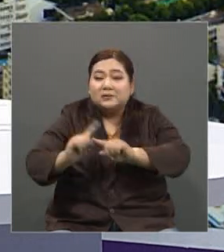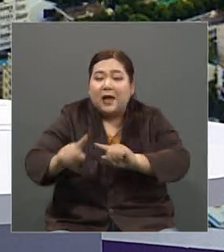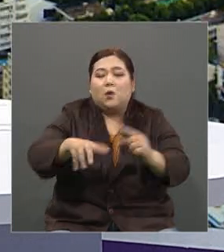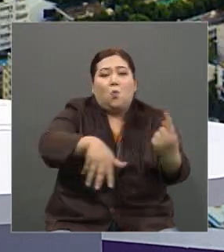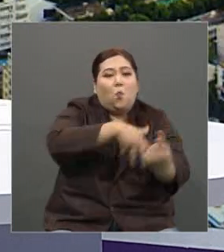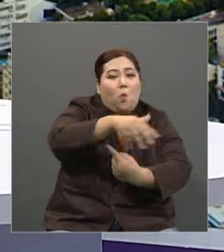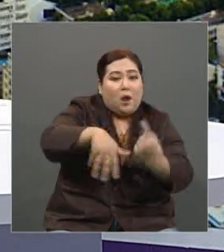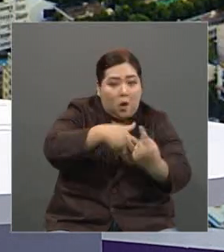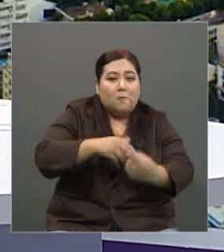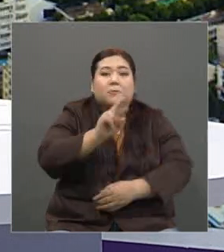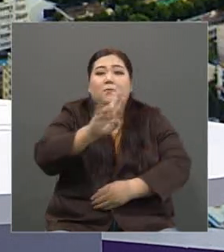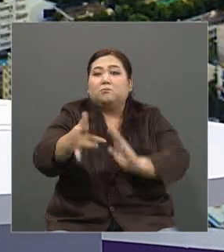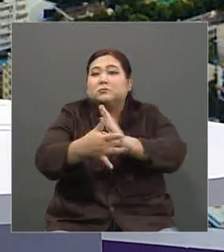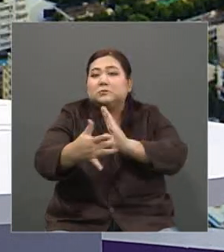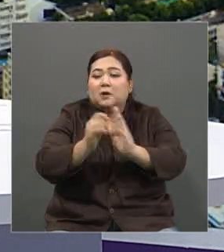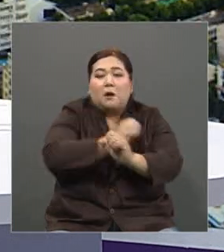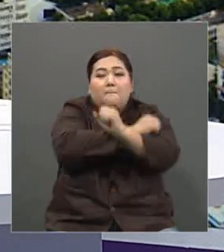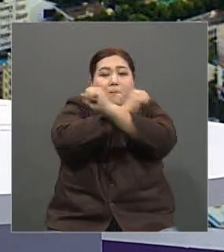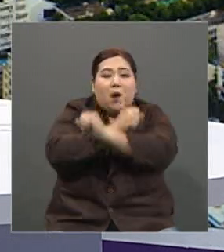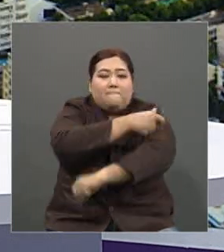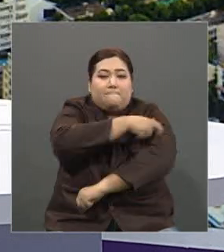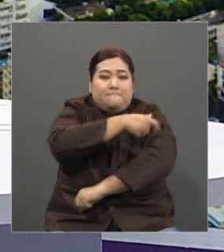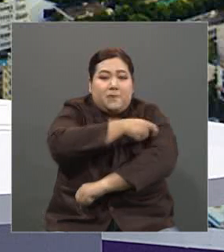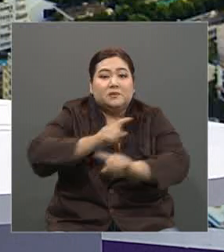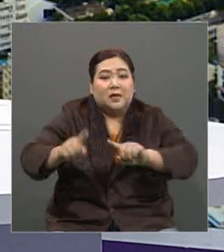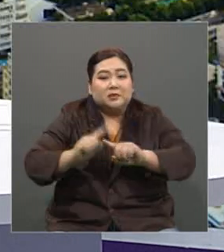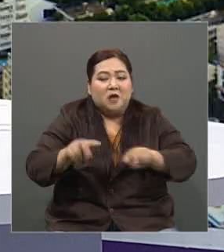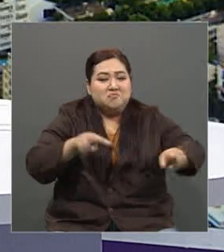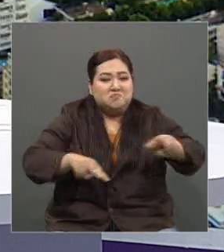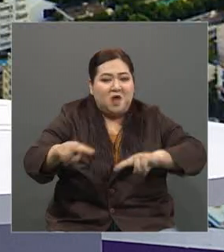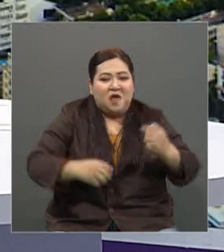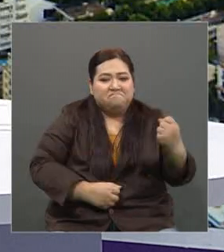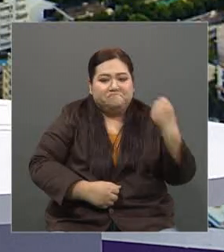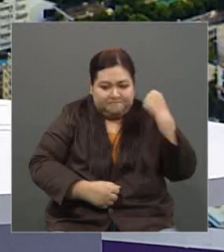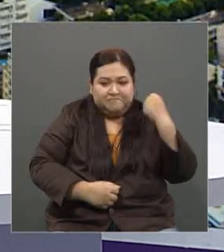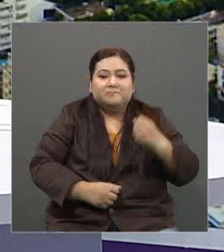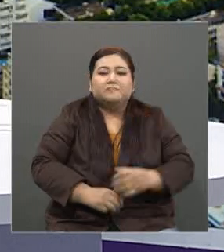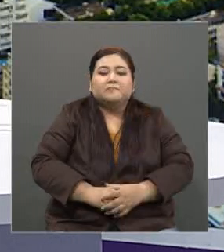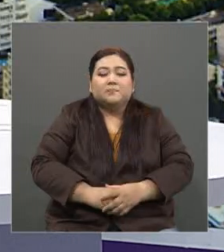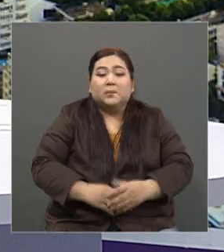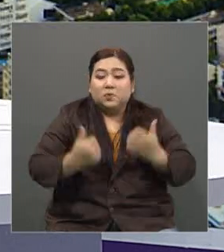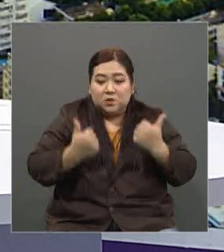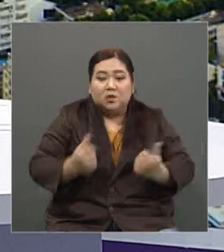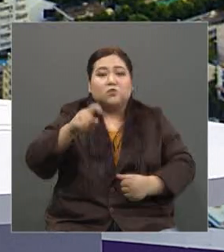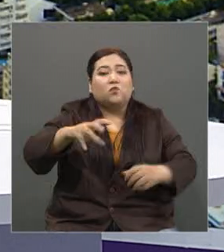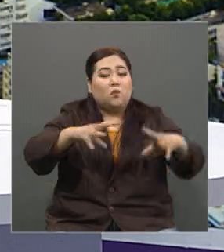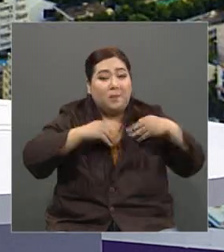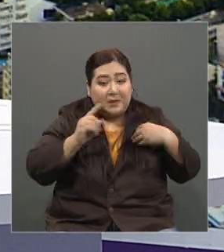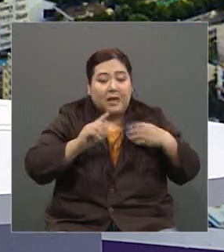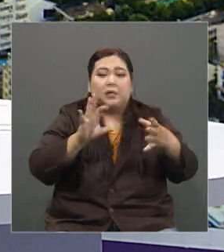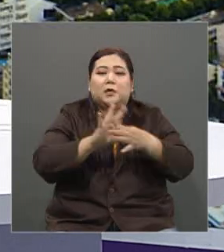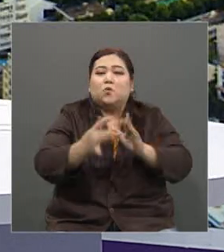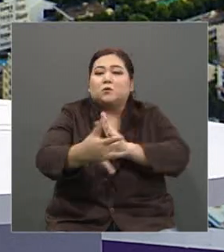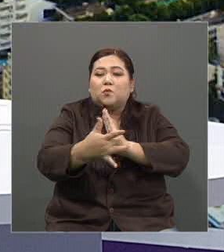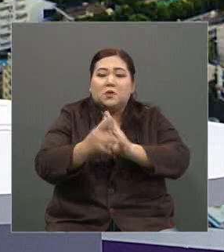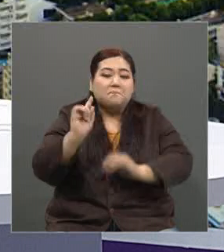อระบบ Cyber Securityหรอวารรักษาคามปอดภัทาง Cyberเราต้องยอมรบว่าเดี๋ยนี้เราใช้เรของการสื่อสาร